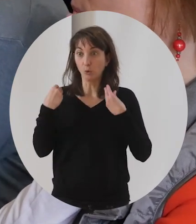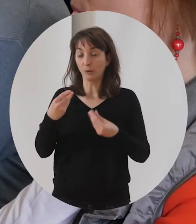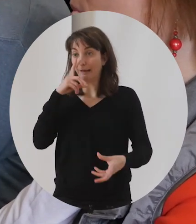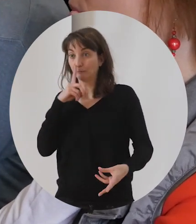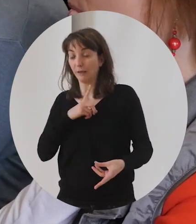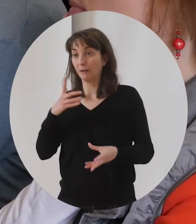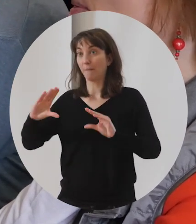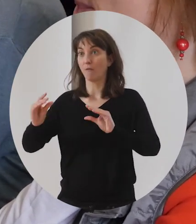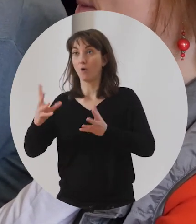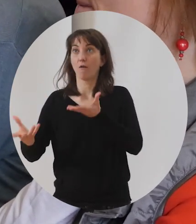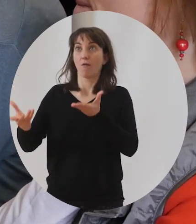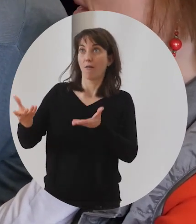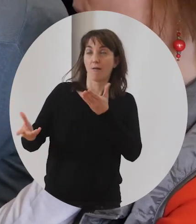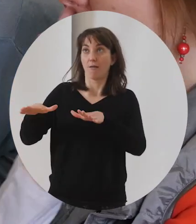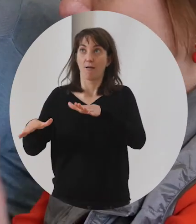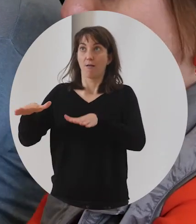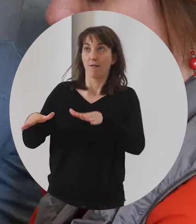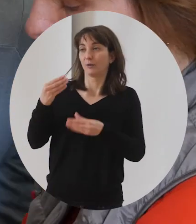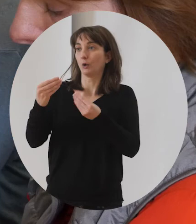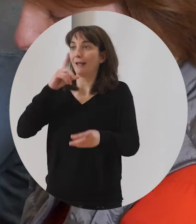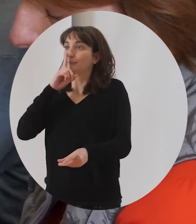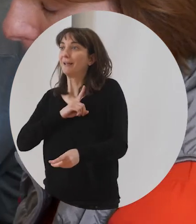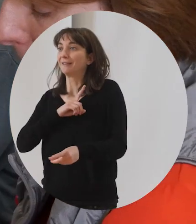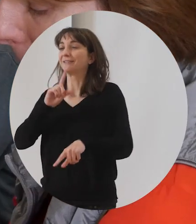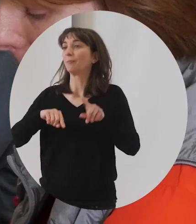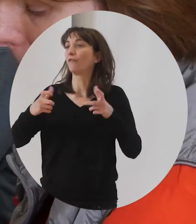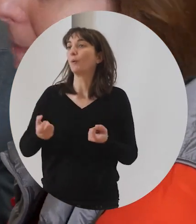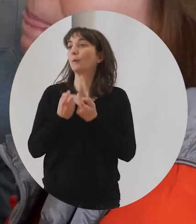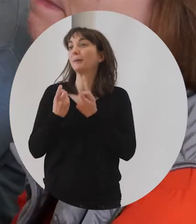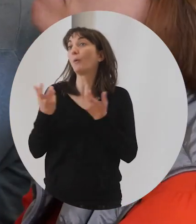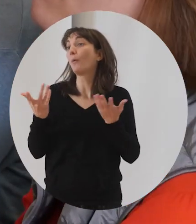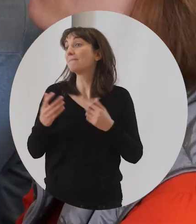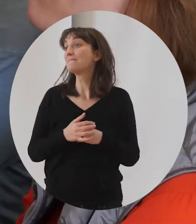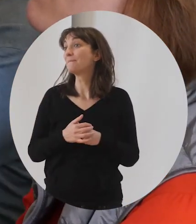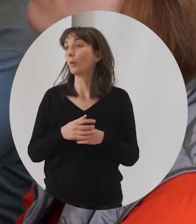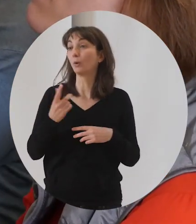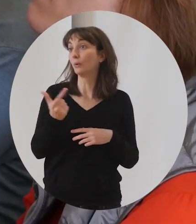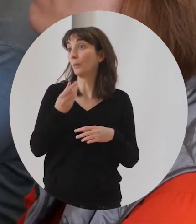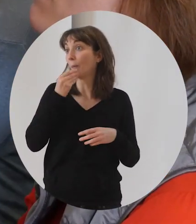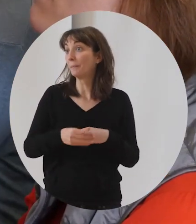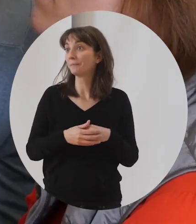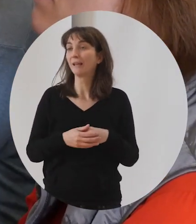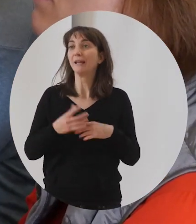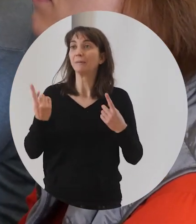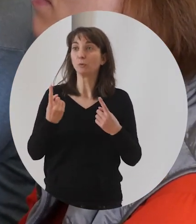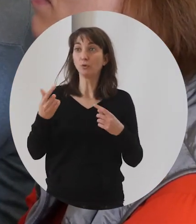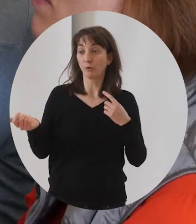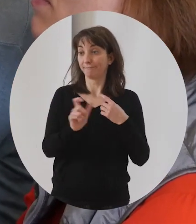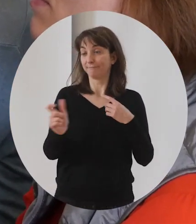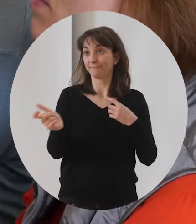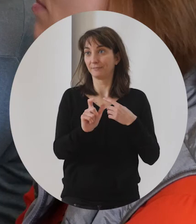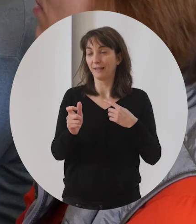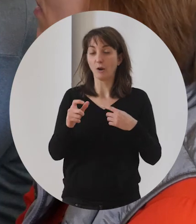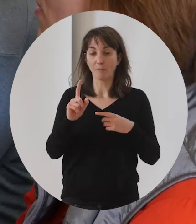peu d'inconfort pour travailler le vestibule. Et il y a toujours cette gymnastique à faire entre